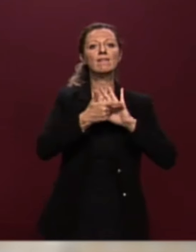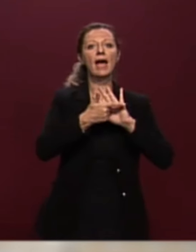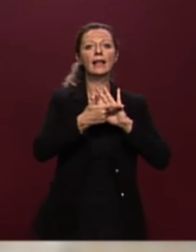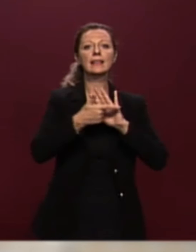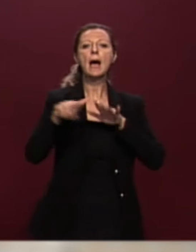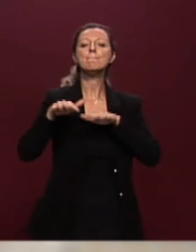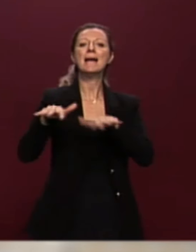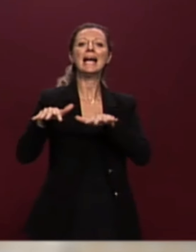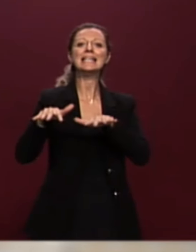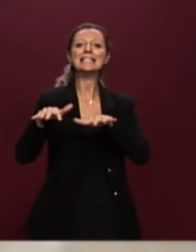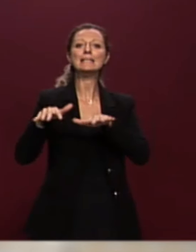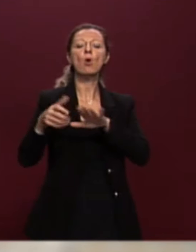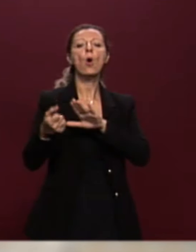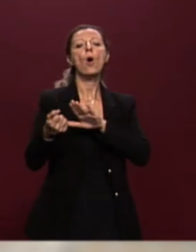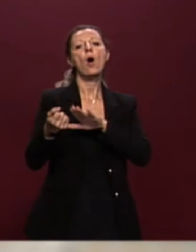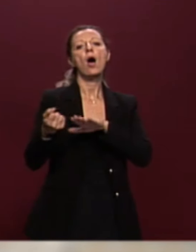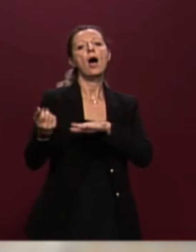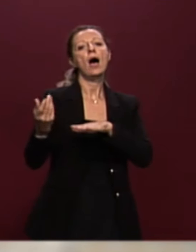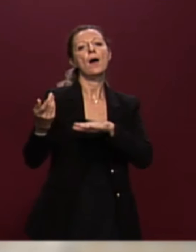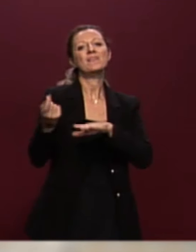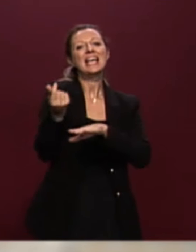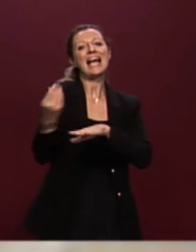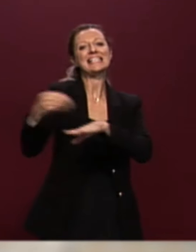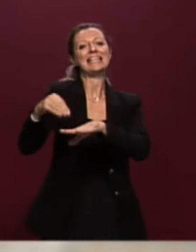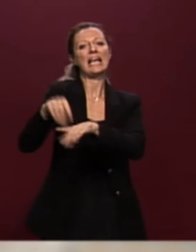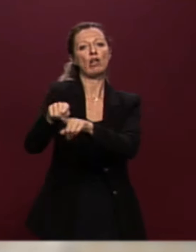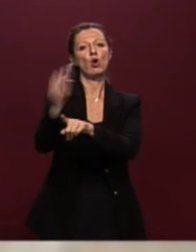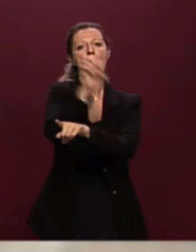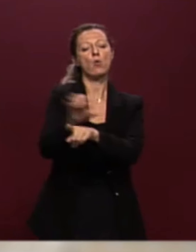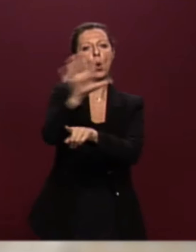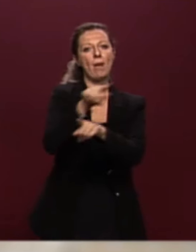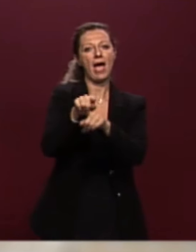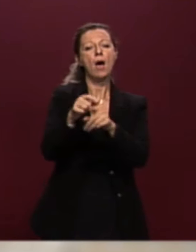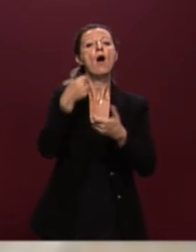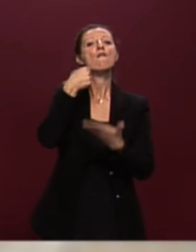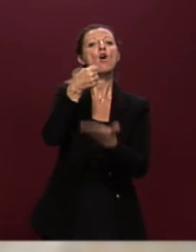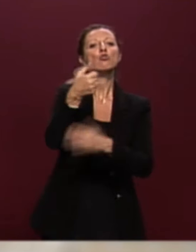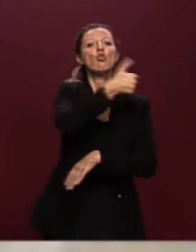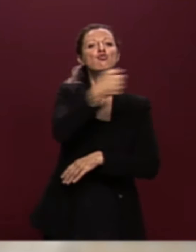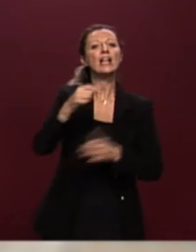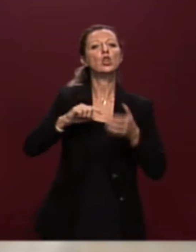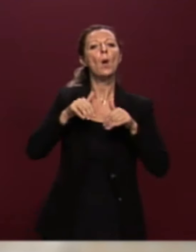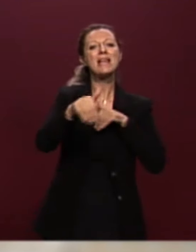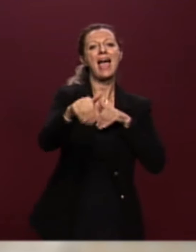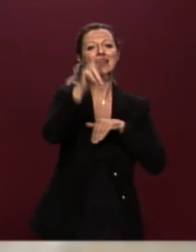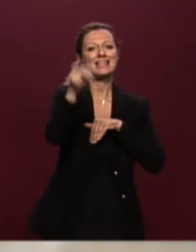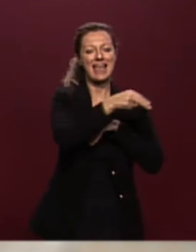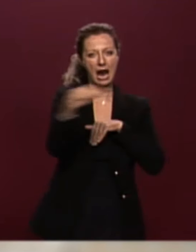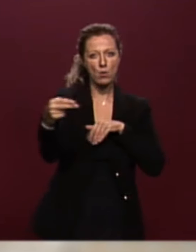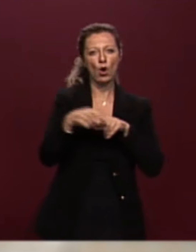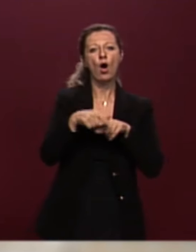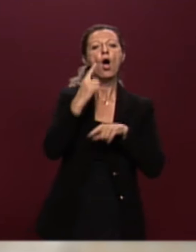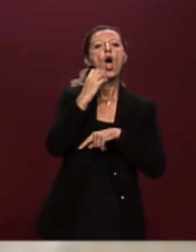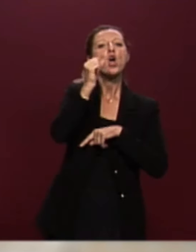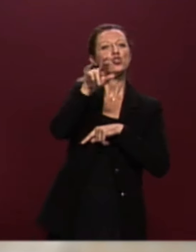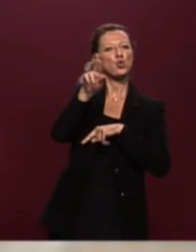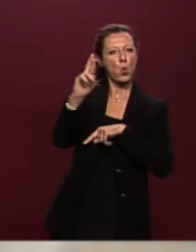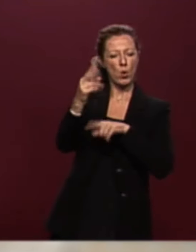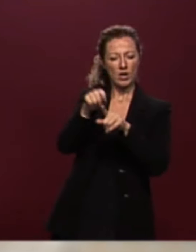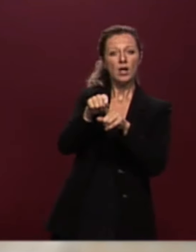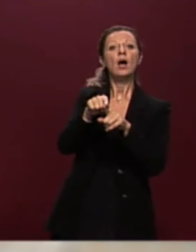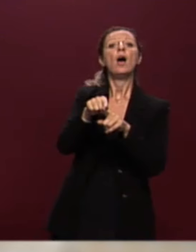cassa integrazione europea con un fondo di 100 miliardi di euro, il cosiddetto CSUR,